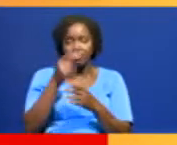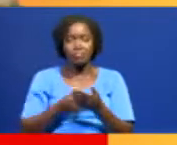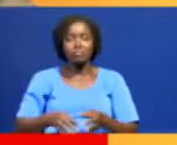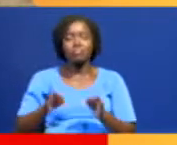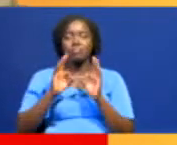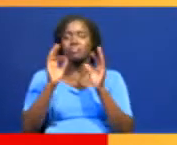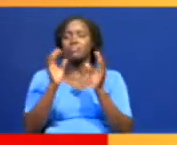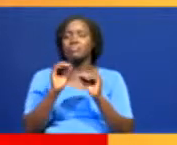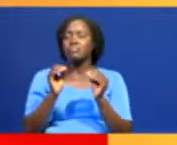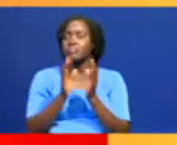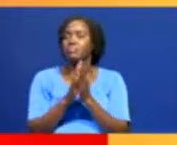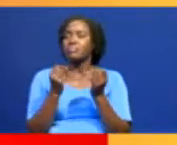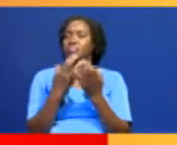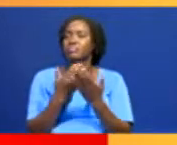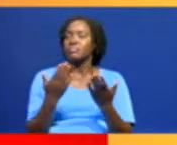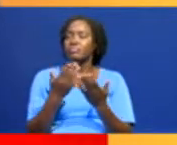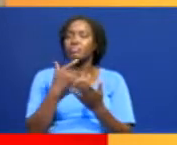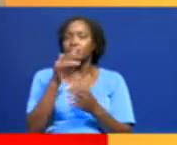serikali imefanya.